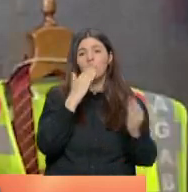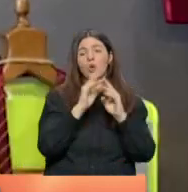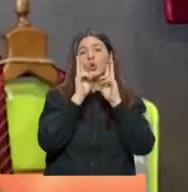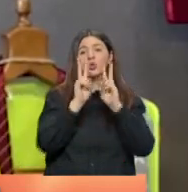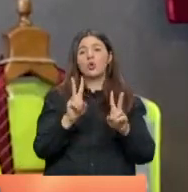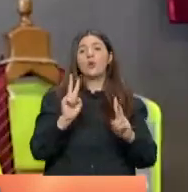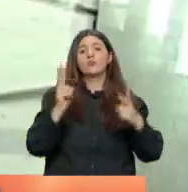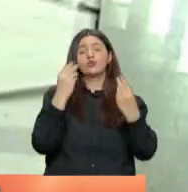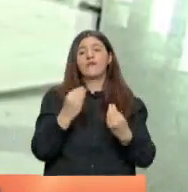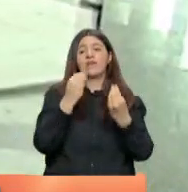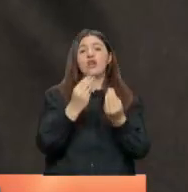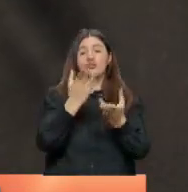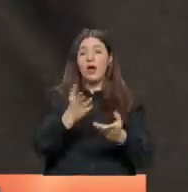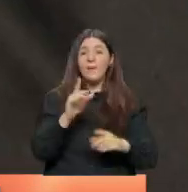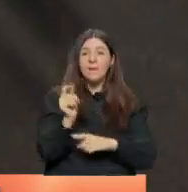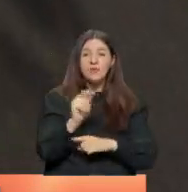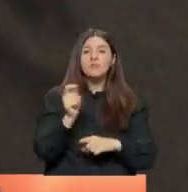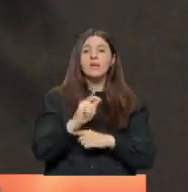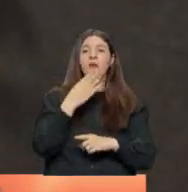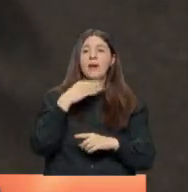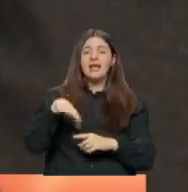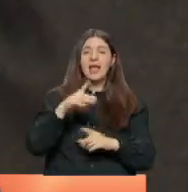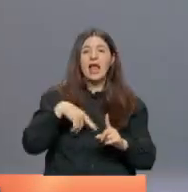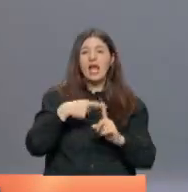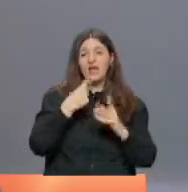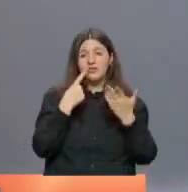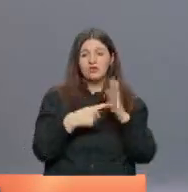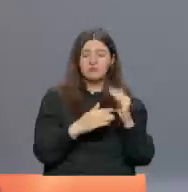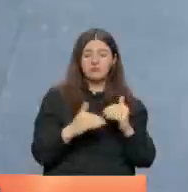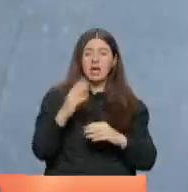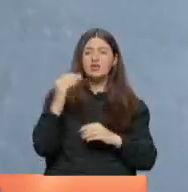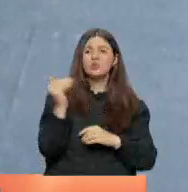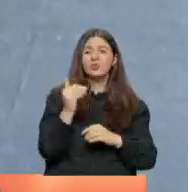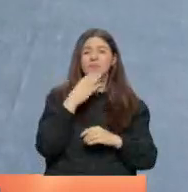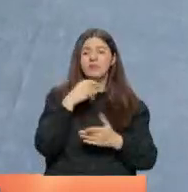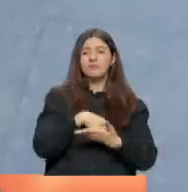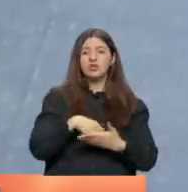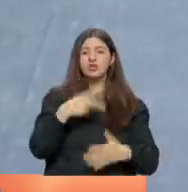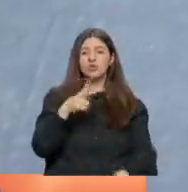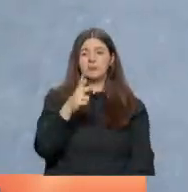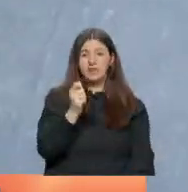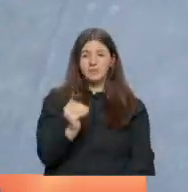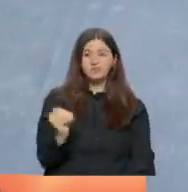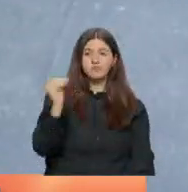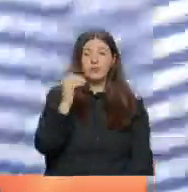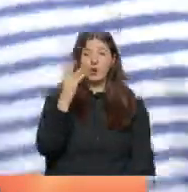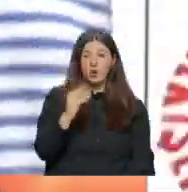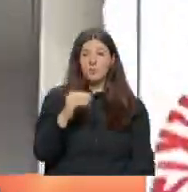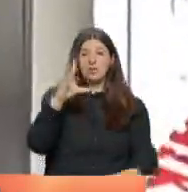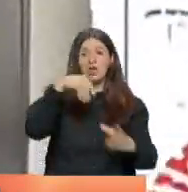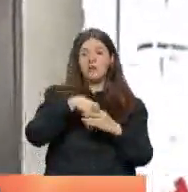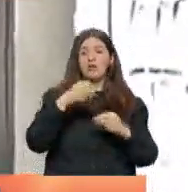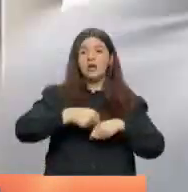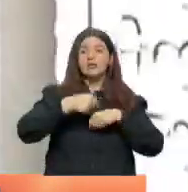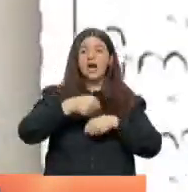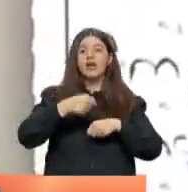görüyor, müjde veriyor. Memur ve memur emeklilerin ek göstergelerinde artış ile en düşük emekli maaşının 3000 liraya yükseltilmesini de içeren